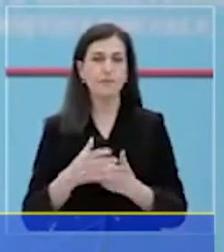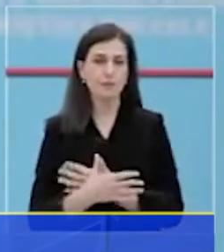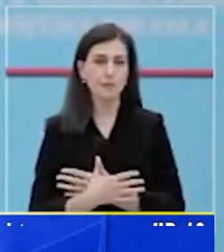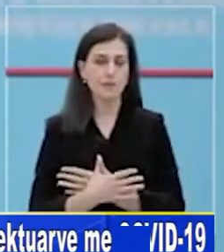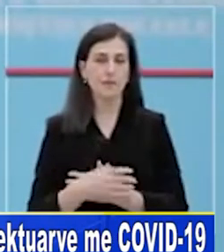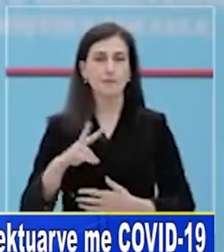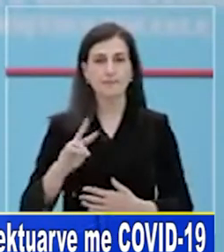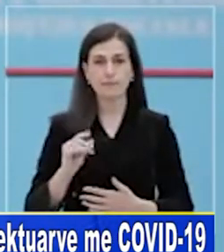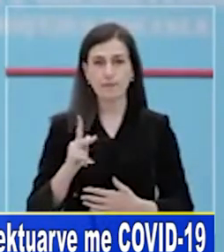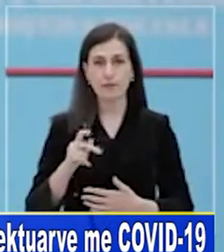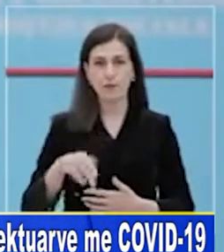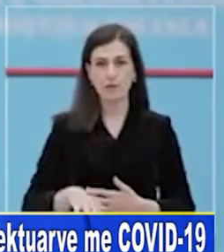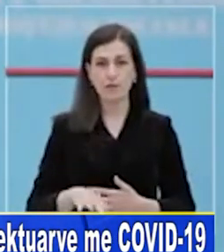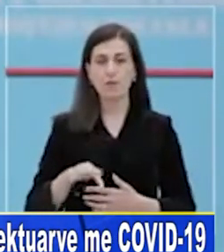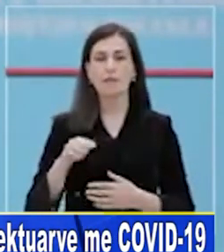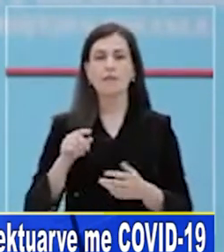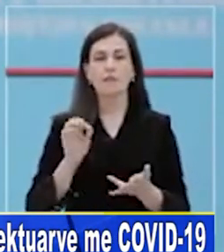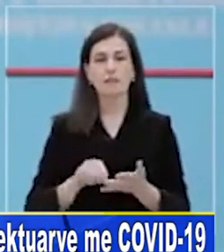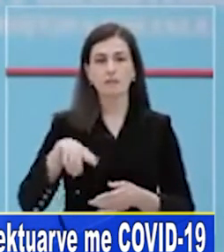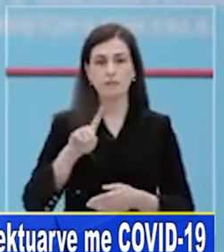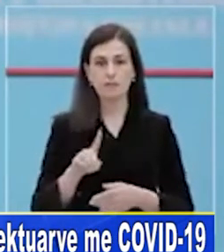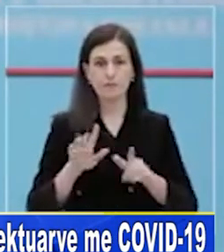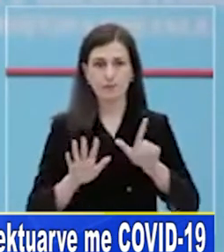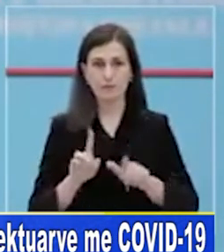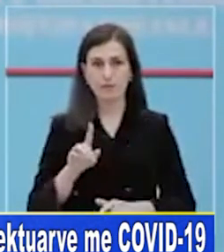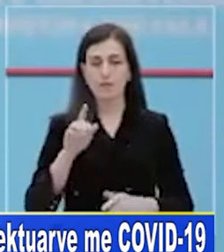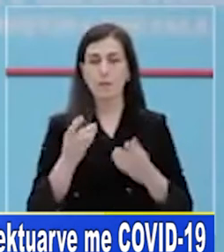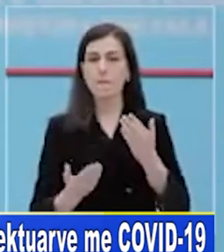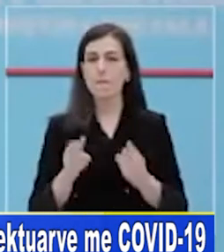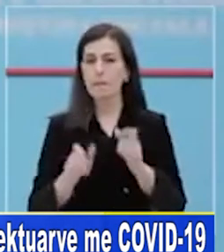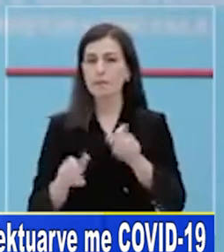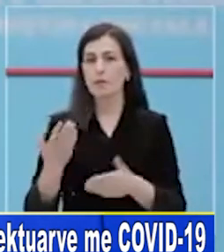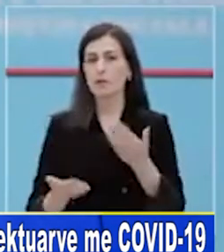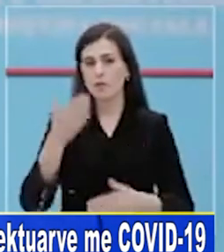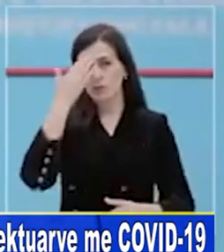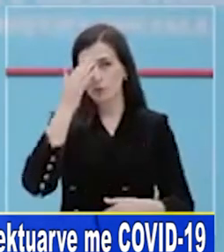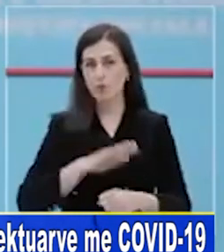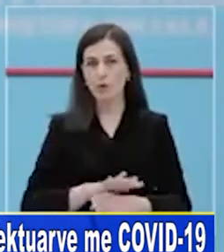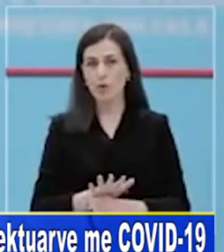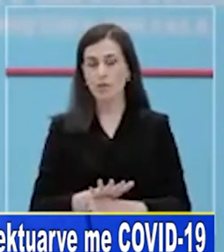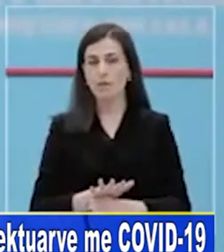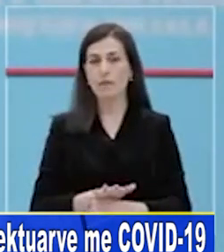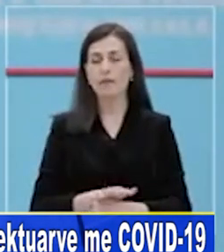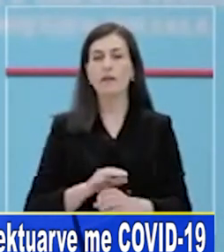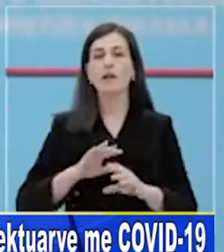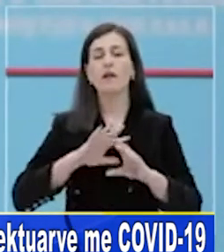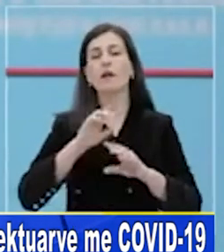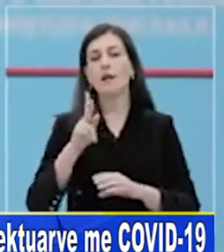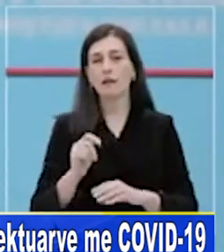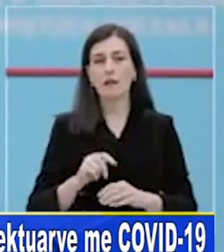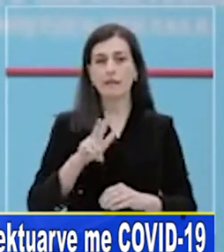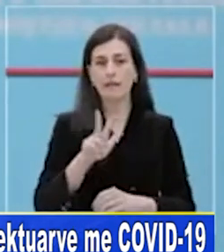Gjatë 24 orëve të fundit janë testuar 171 raste të dyshuar COVID-19 dhe në nivel kombëtar vetëm 3